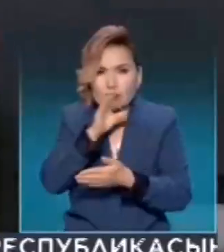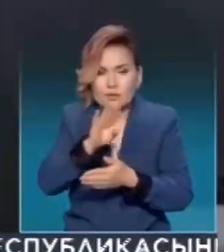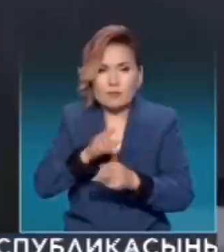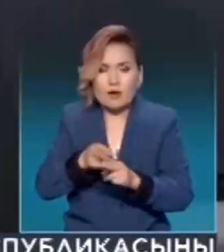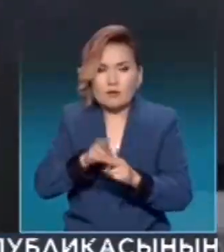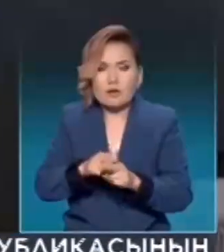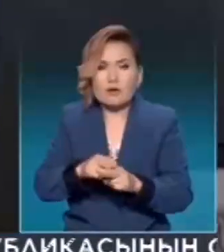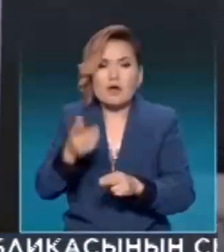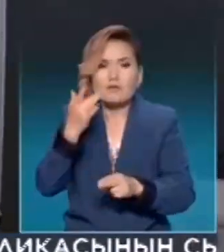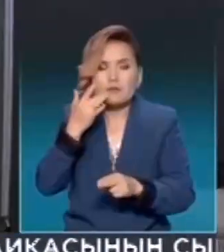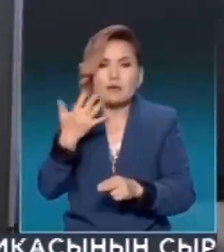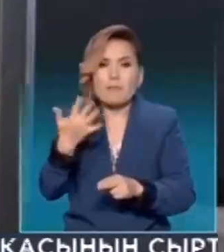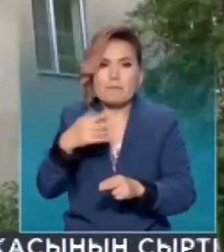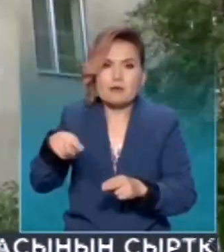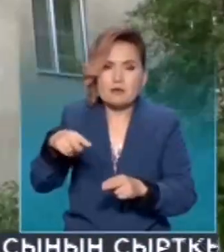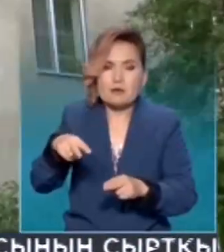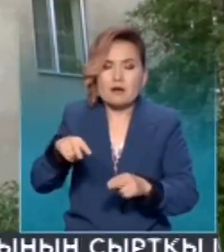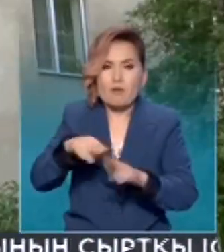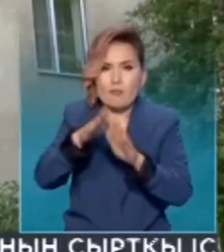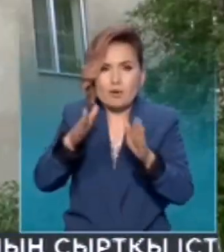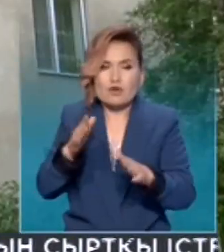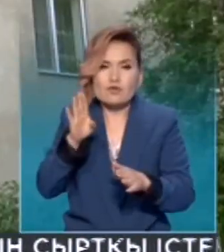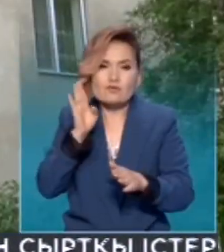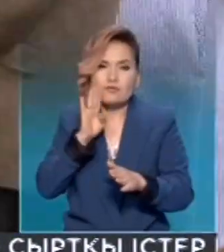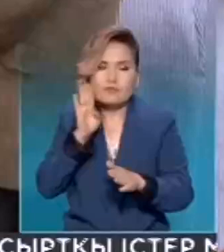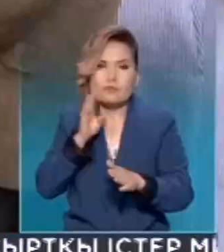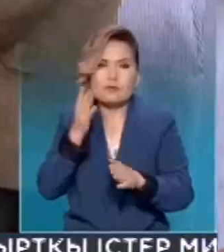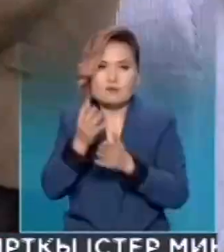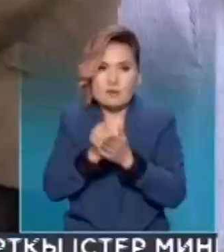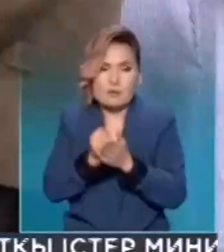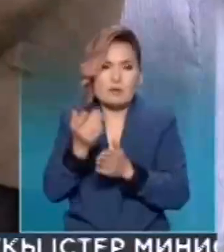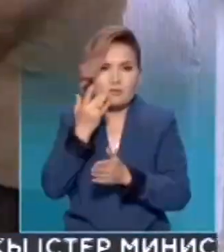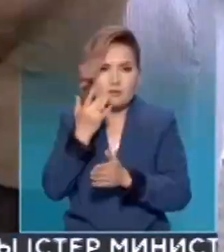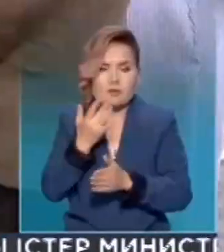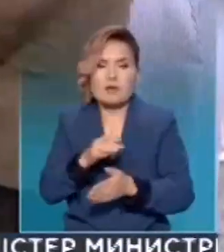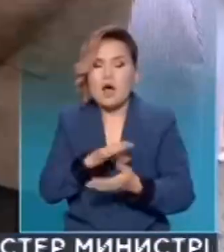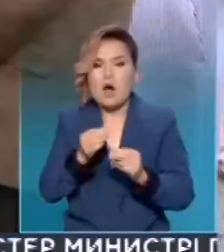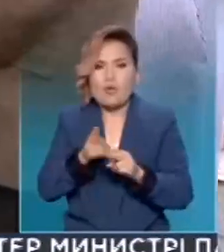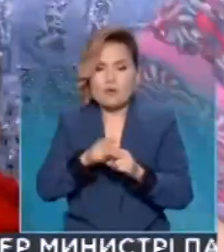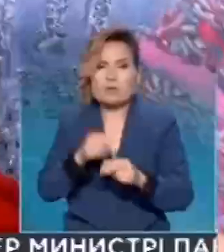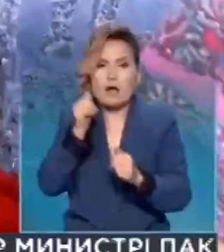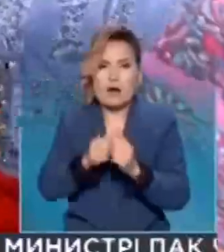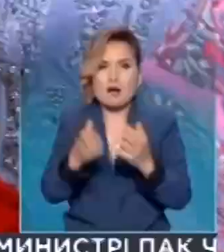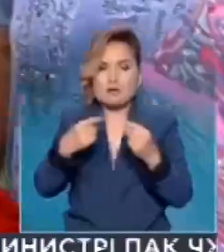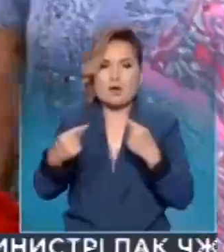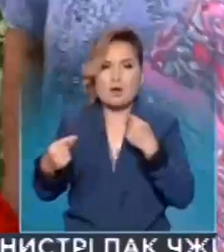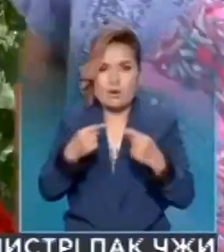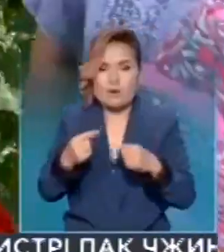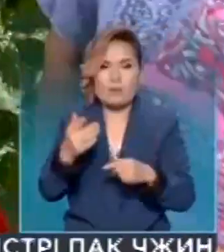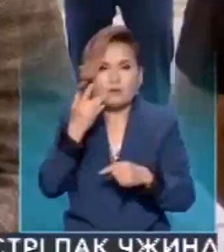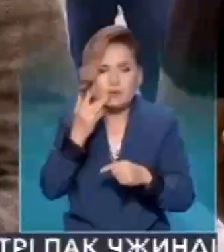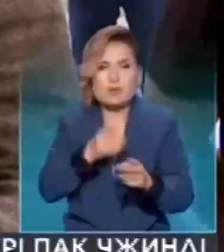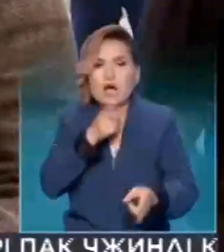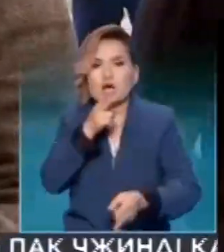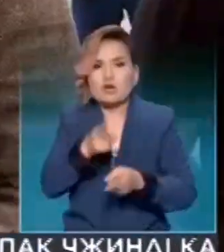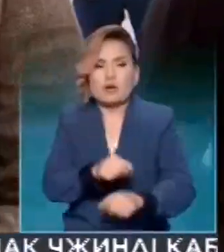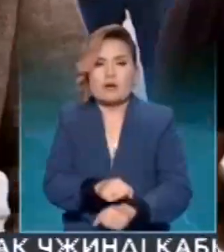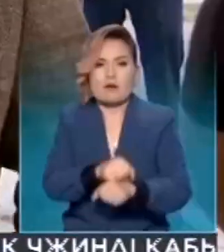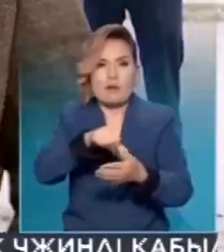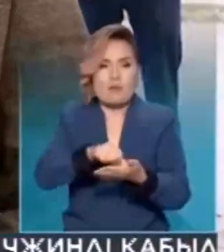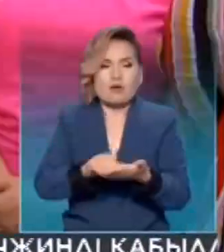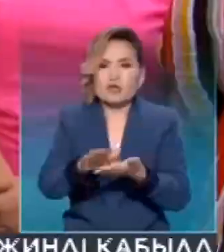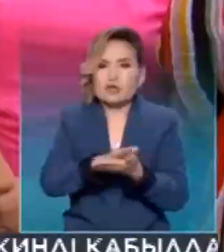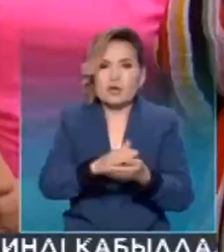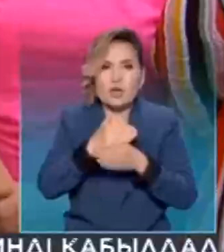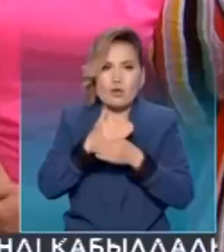Осындай баклажкаларға құйып алып, туалетке барамыз. Көршілес орналасқан көпқабатты үйлердегі тұрғындардың да көрген күні осы. Бірнеше рет мәселені көтергенімен еш